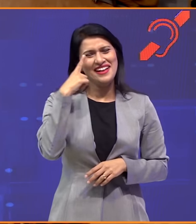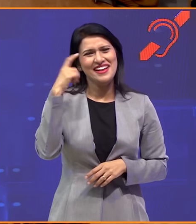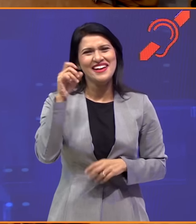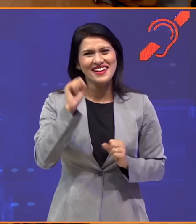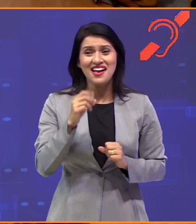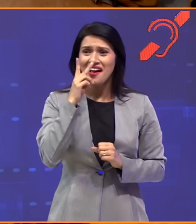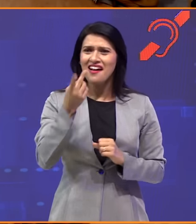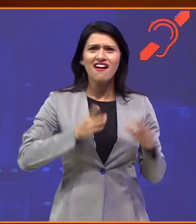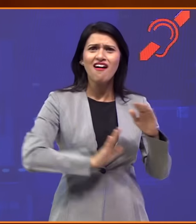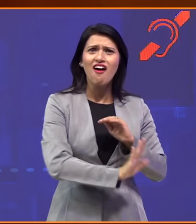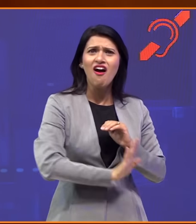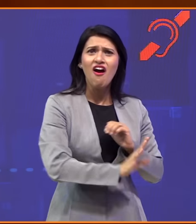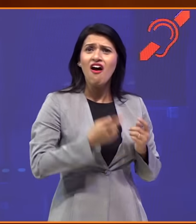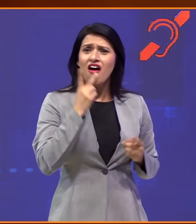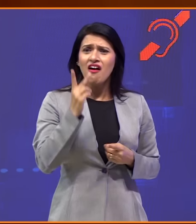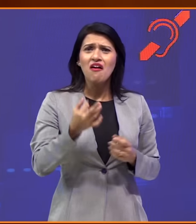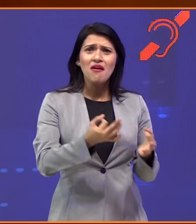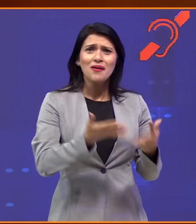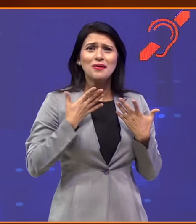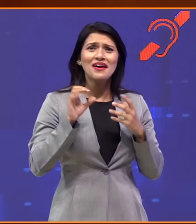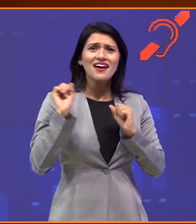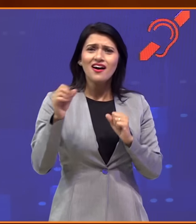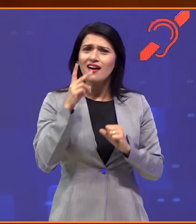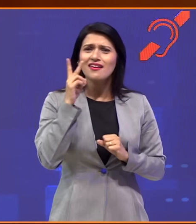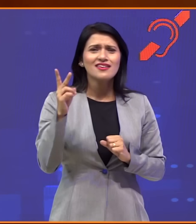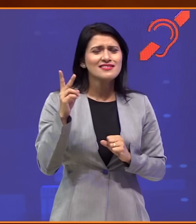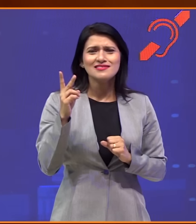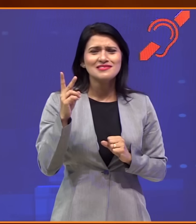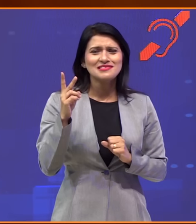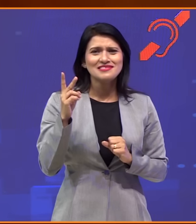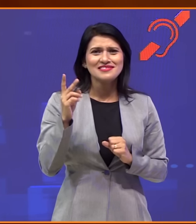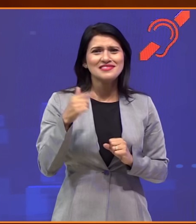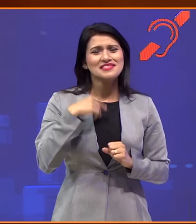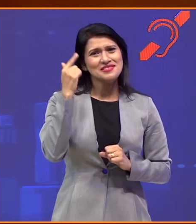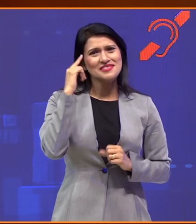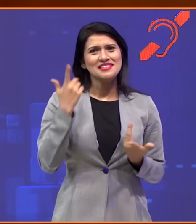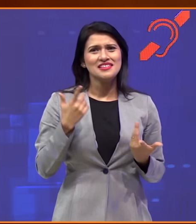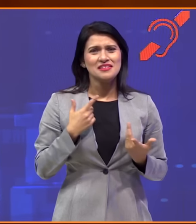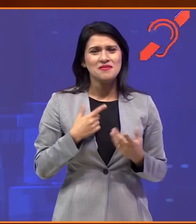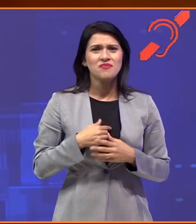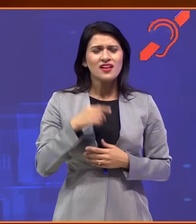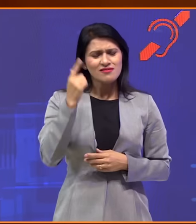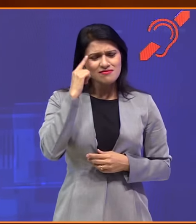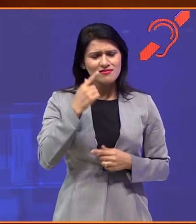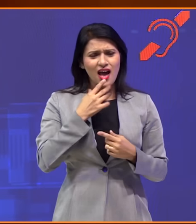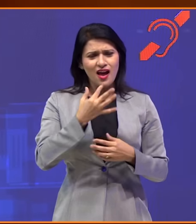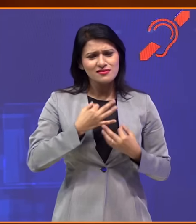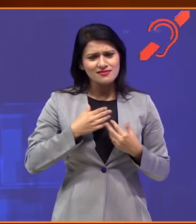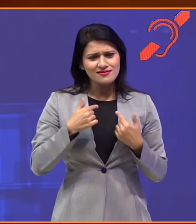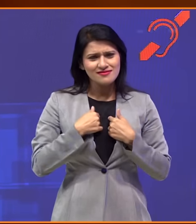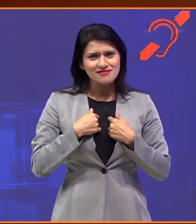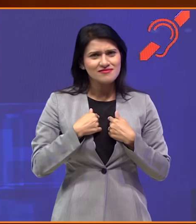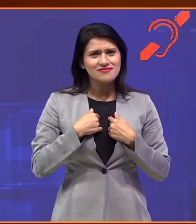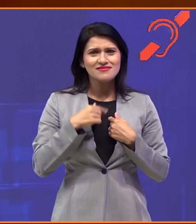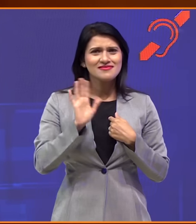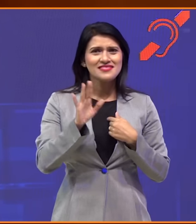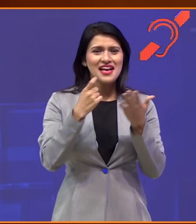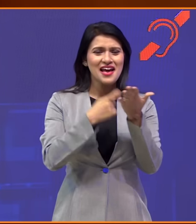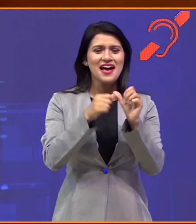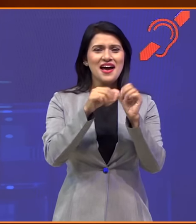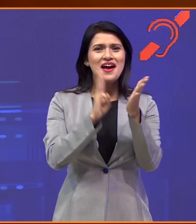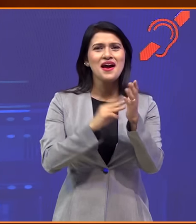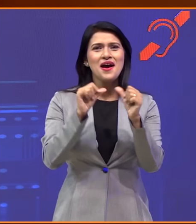मैंने वो देखने के बाद मुझसे मैंने अपने आप को वही कहा जो रामाधीर सिंह के